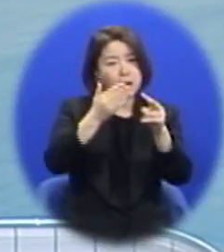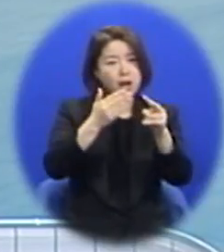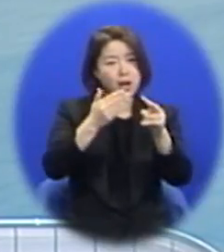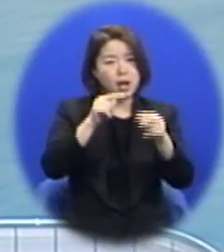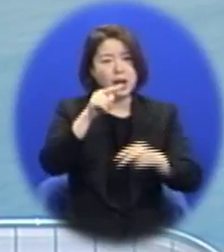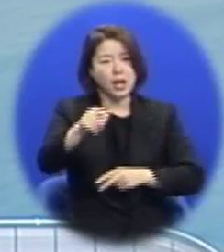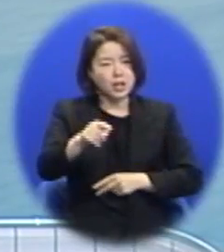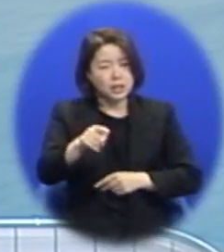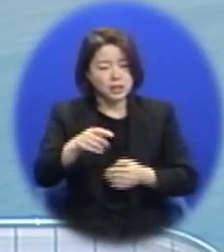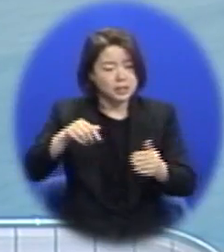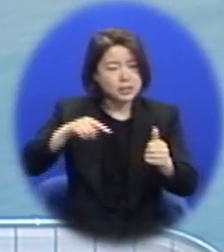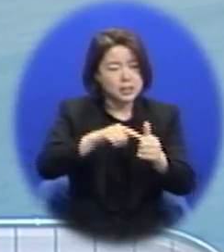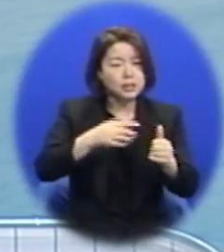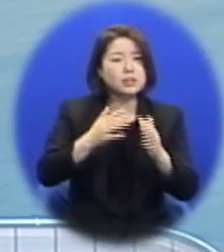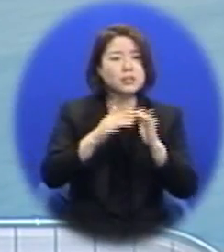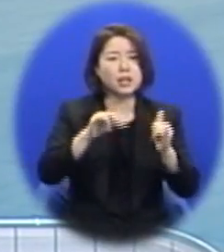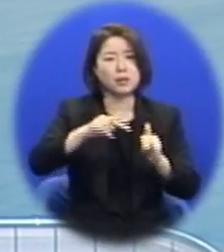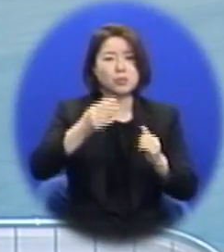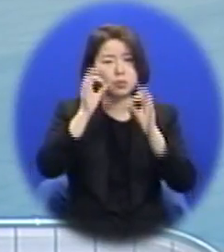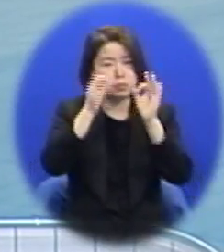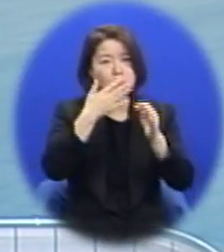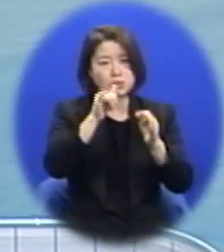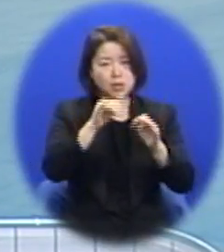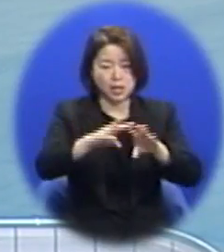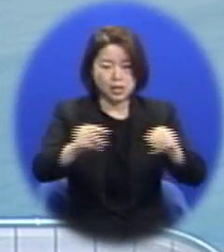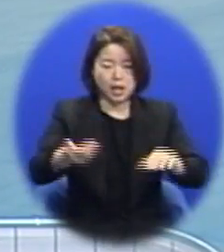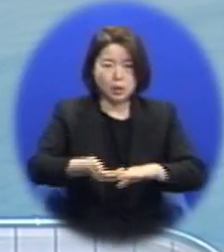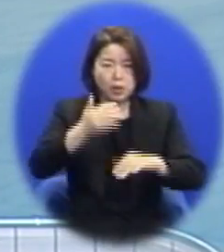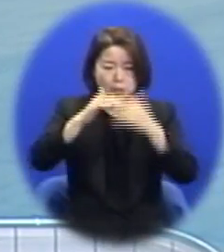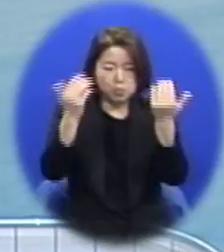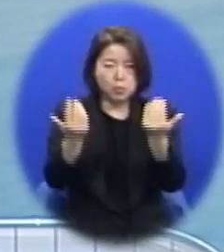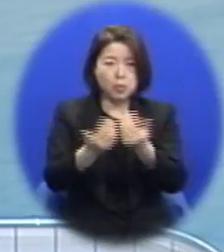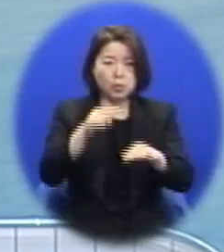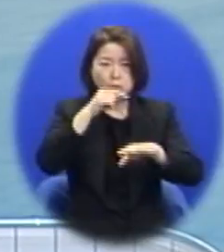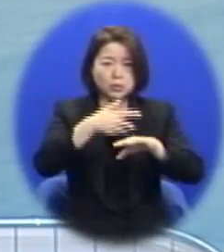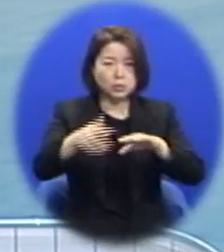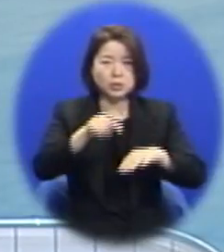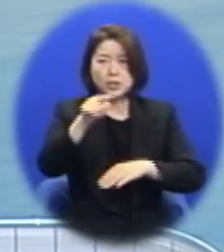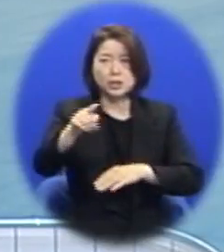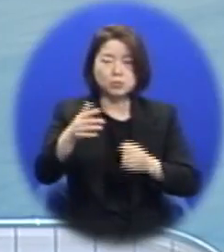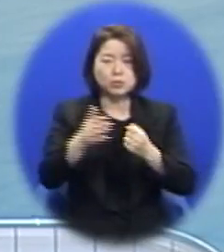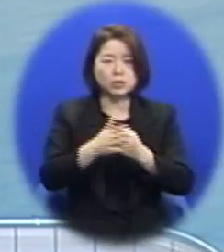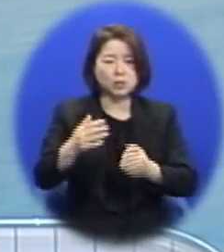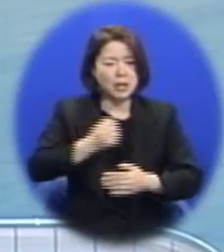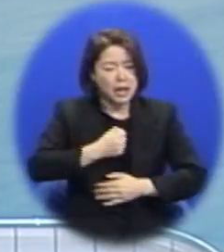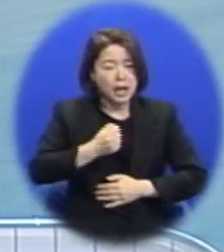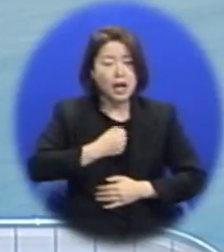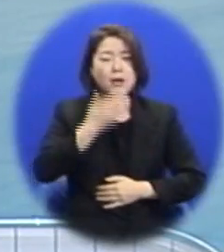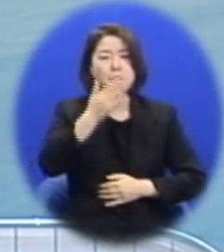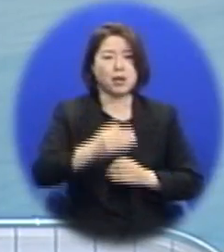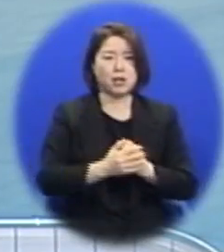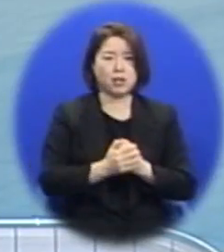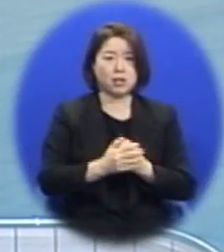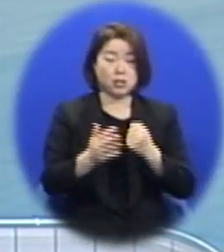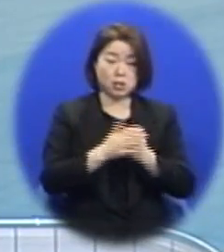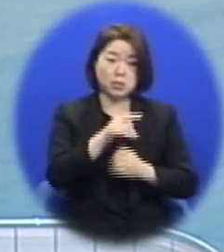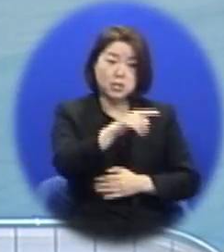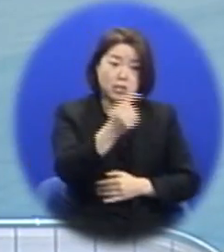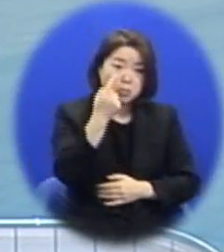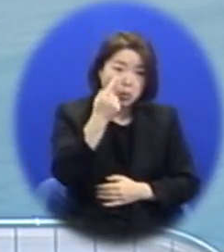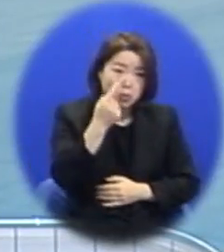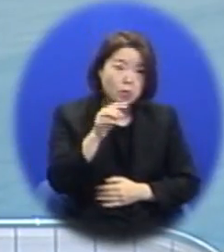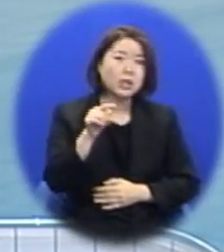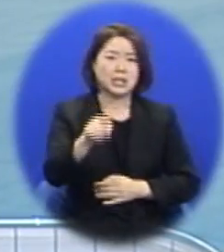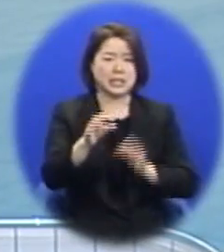볼 것이다. 땅 위의 모든 족속이 그분 때문에 가슴을 칠 것이다. 19절에 그러므로 내 본 것과 이제 있는